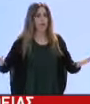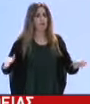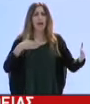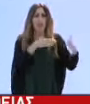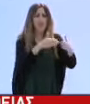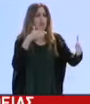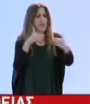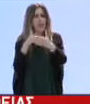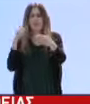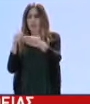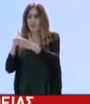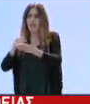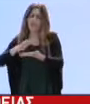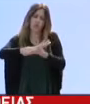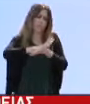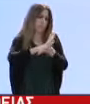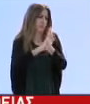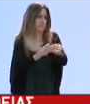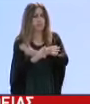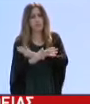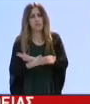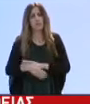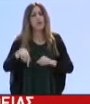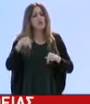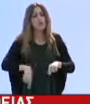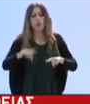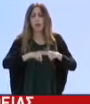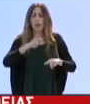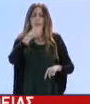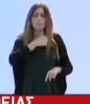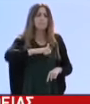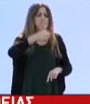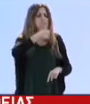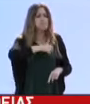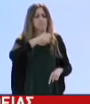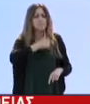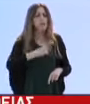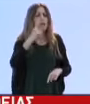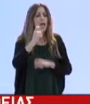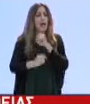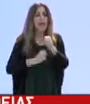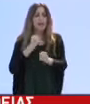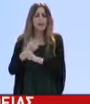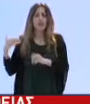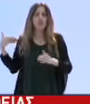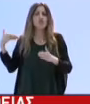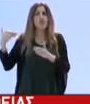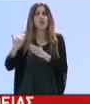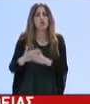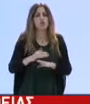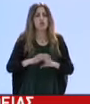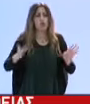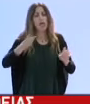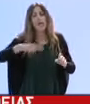Να βγάλουμε τη χώρα από το μαρτύριο των τελευταίων χρόνων και ιδιαίτερα από το τέλμα που